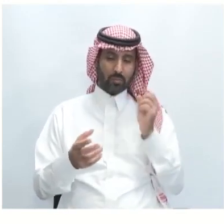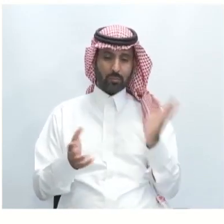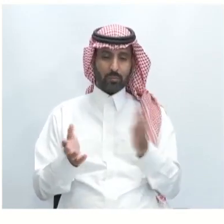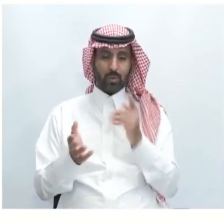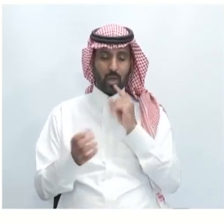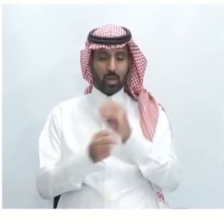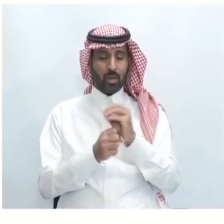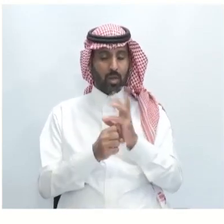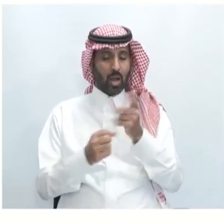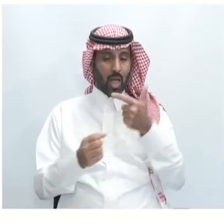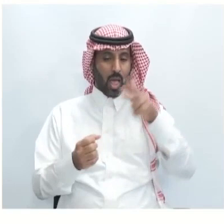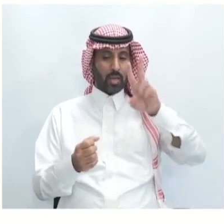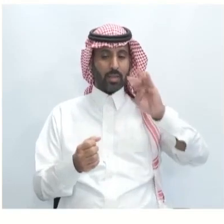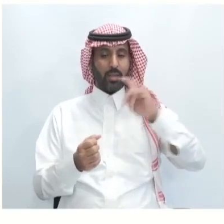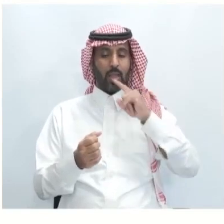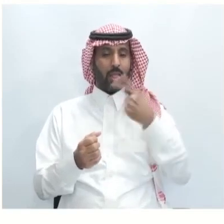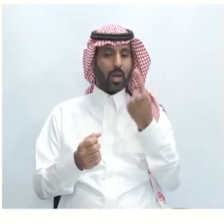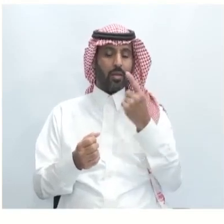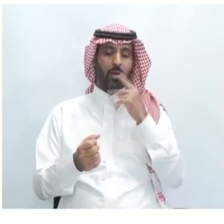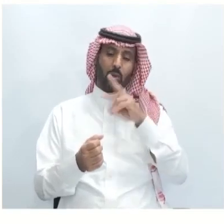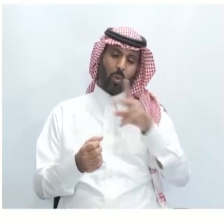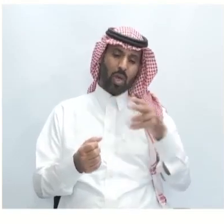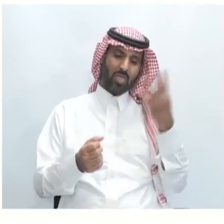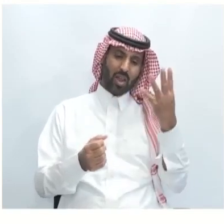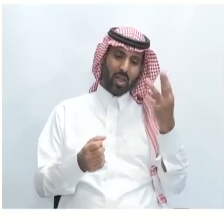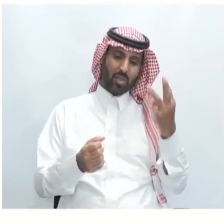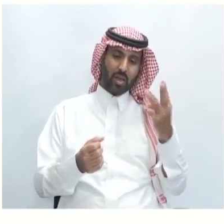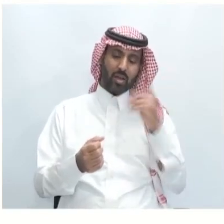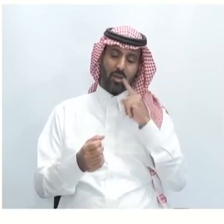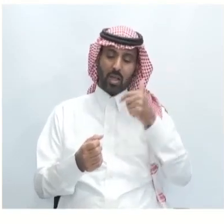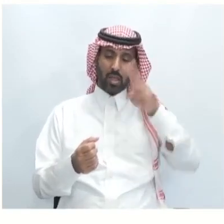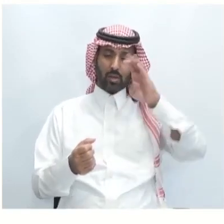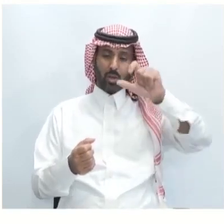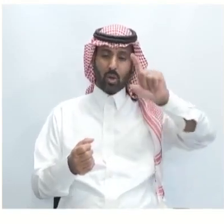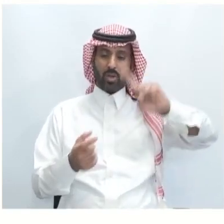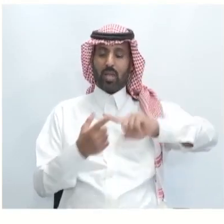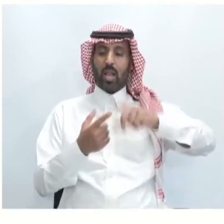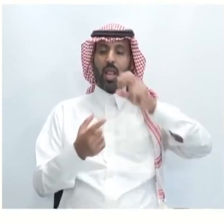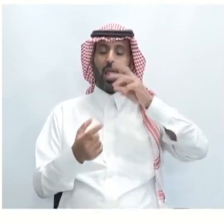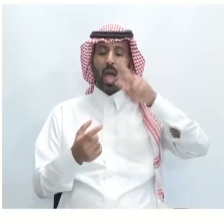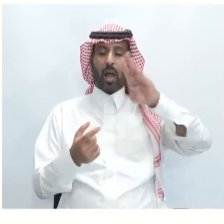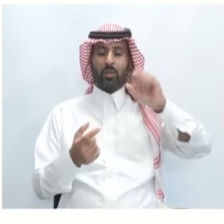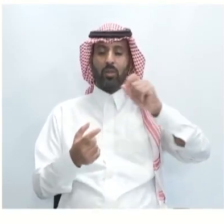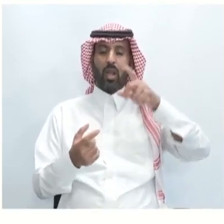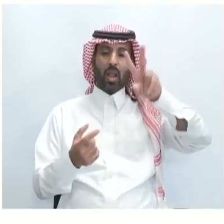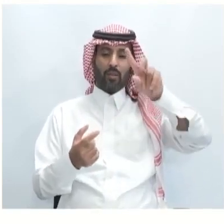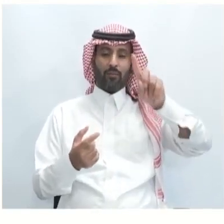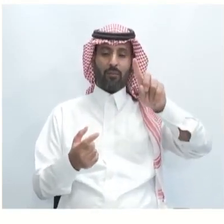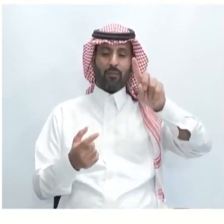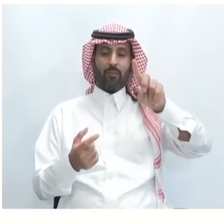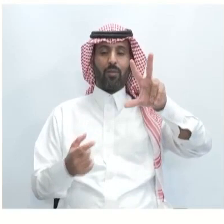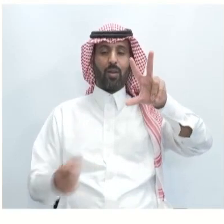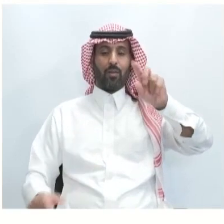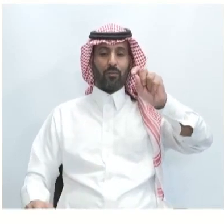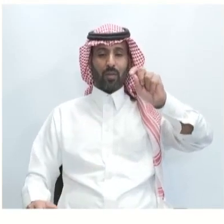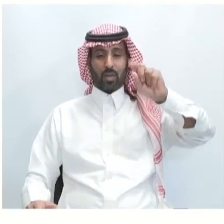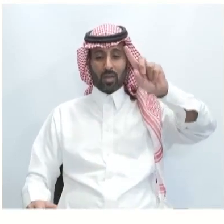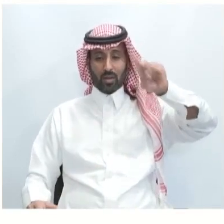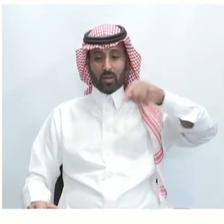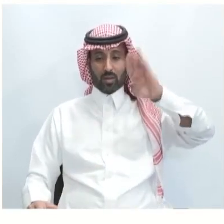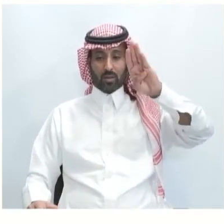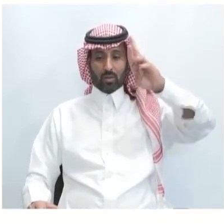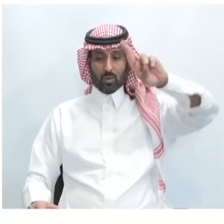ايضا اخذنا السكريات الاحاديه وانواعها الثلاثه الجلوكوز الجالكتوز والفركتوز حيث ان